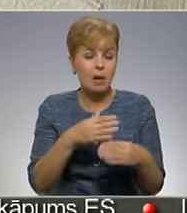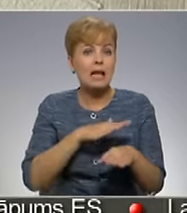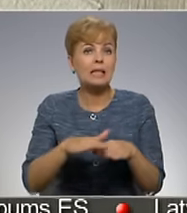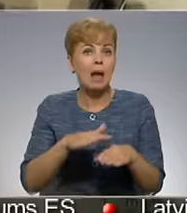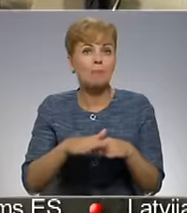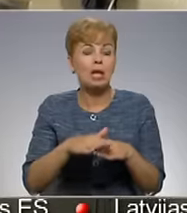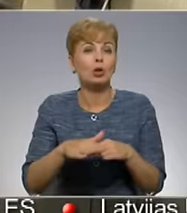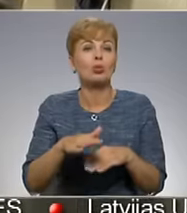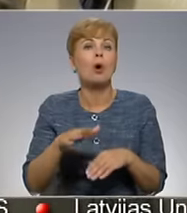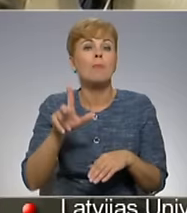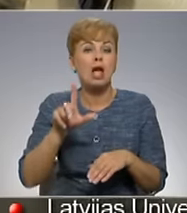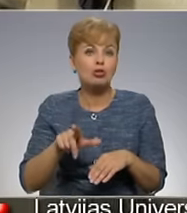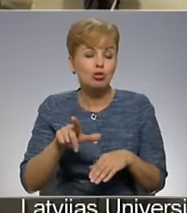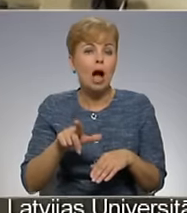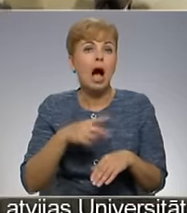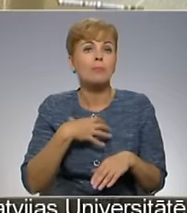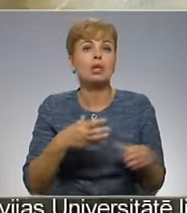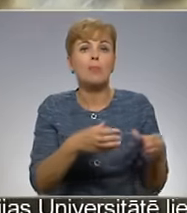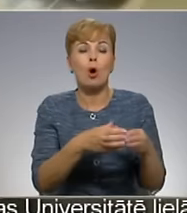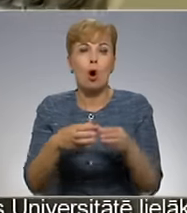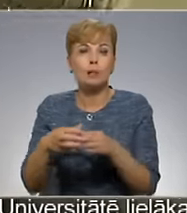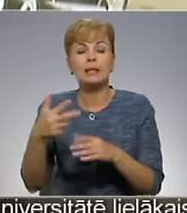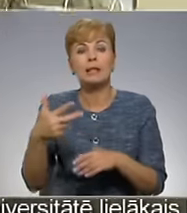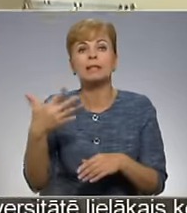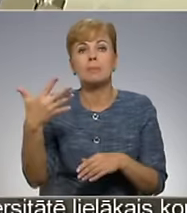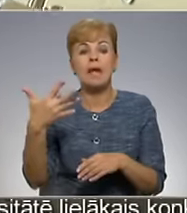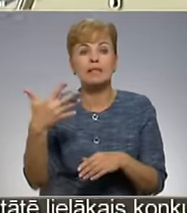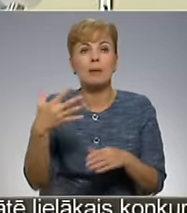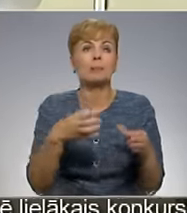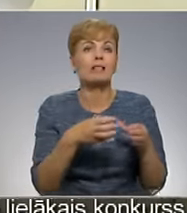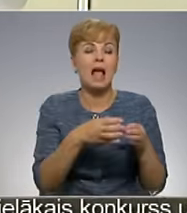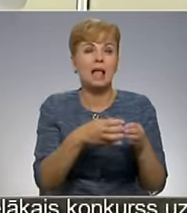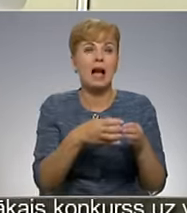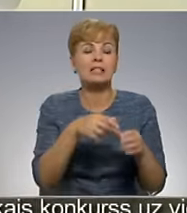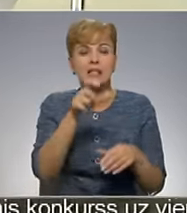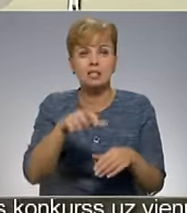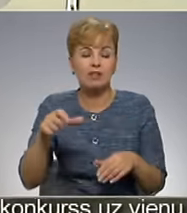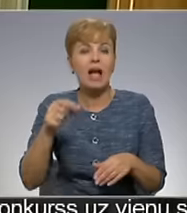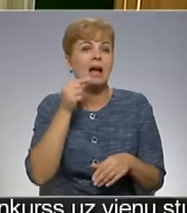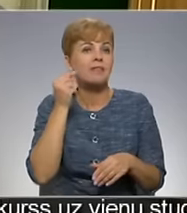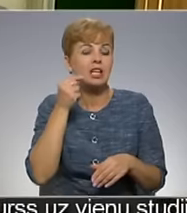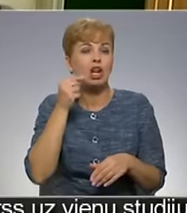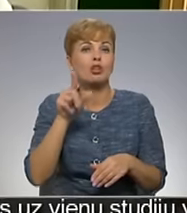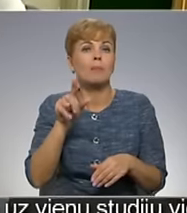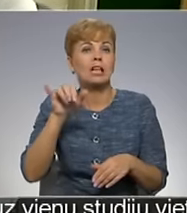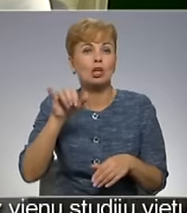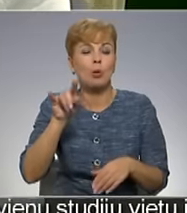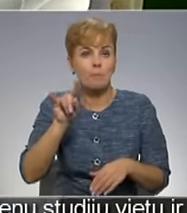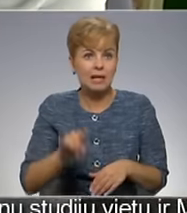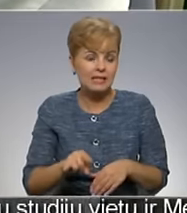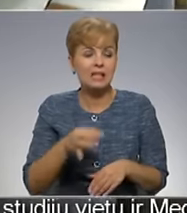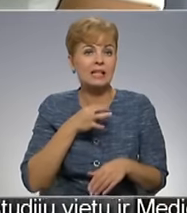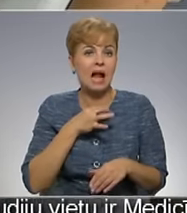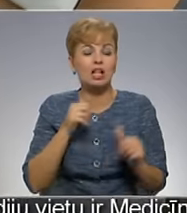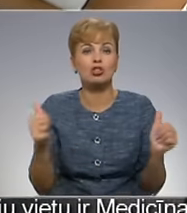šuvējām jāizveido apģērbu komplekti 35 delegācijas cilvēkiem. Vīriem tās būs Linu bikses, krekls un žakete,